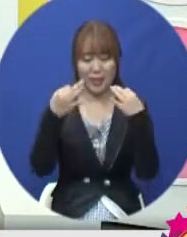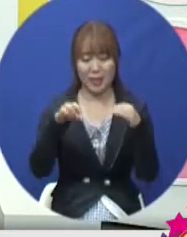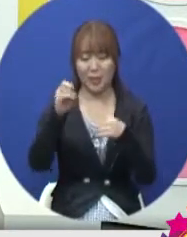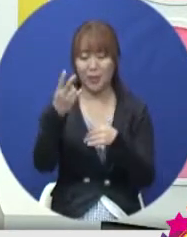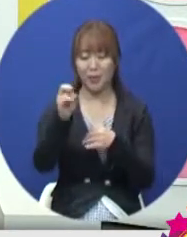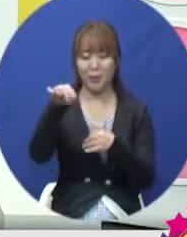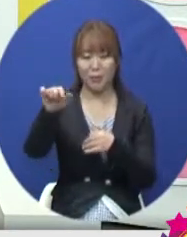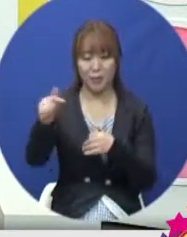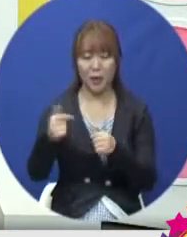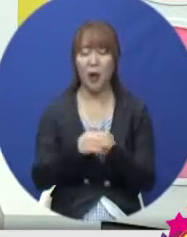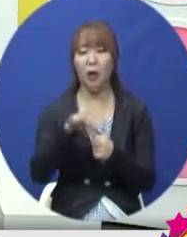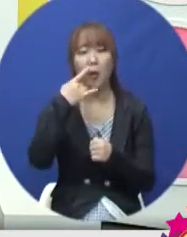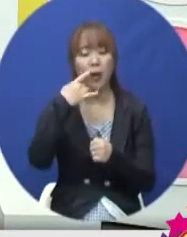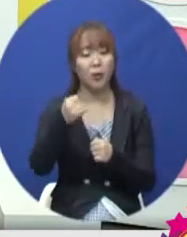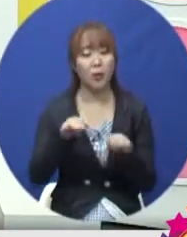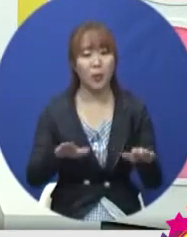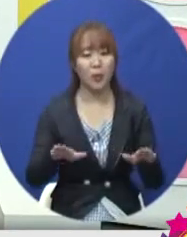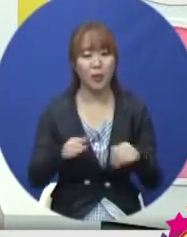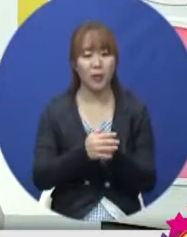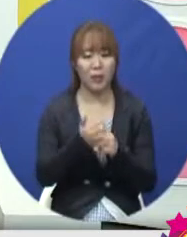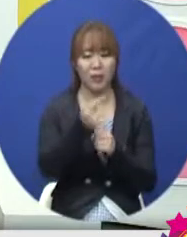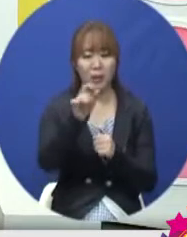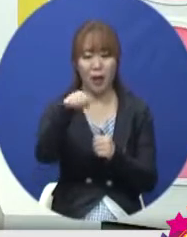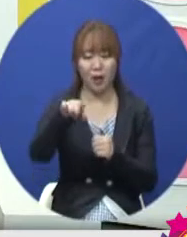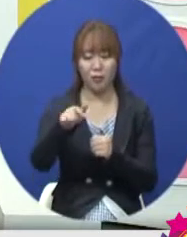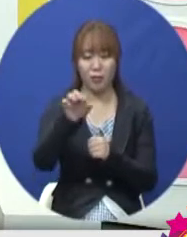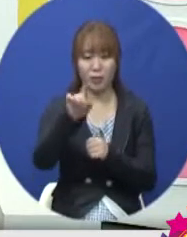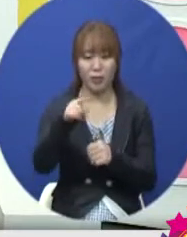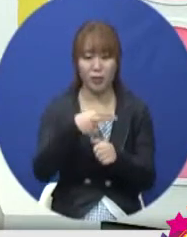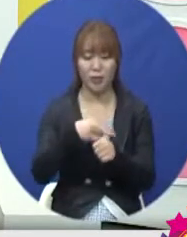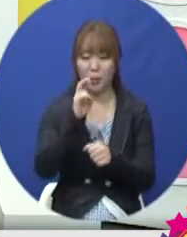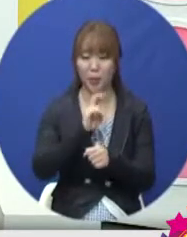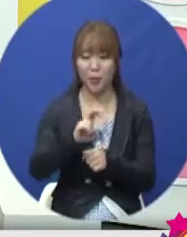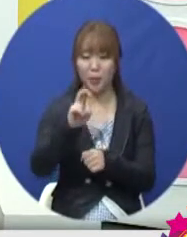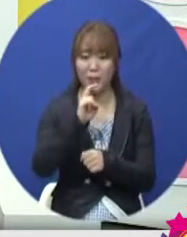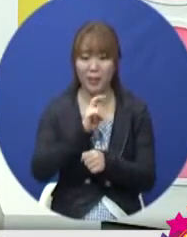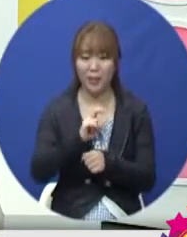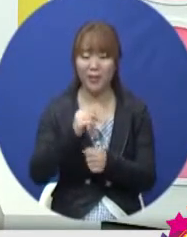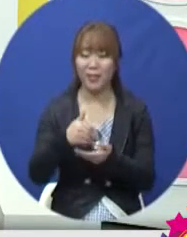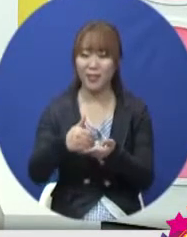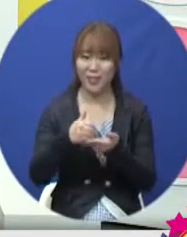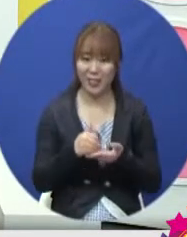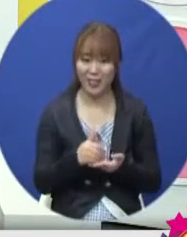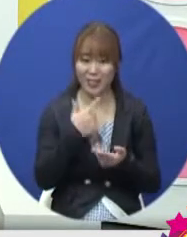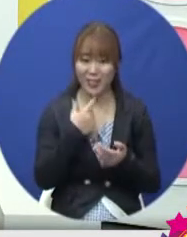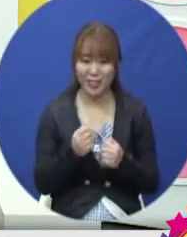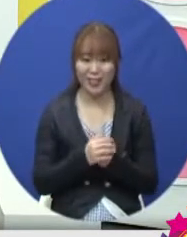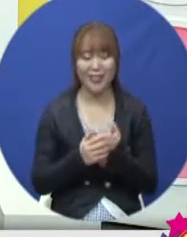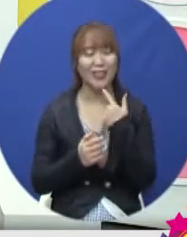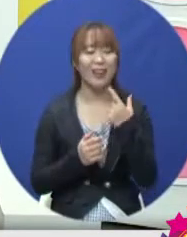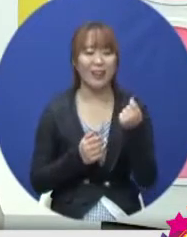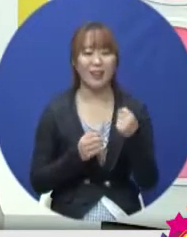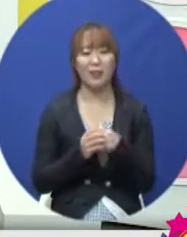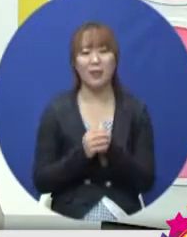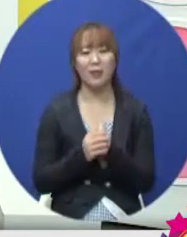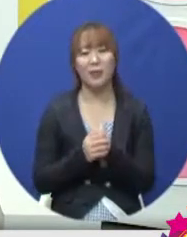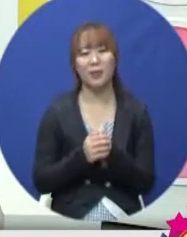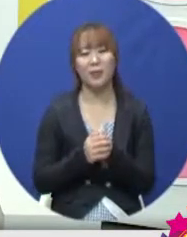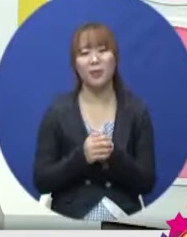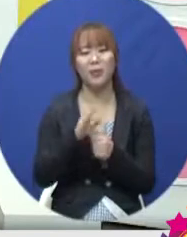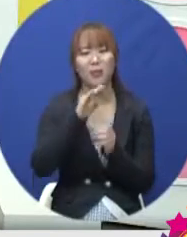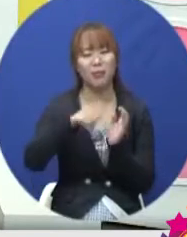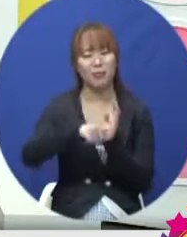네. 아니, 어머니께서도 오늘 라우나 선생님의 노래를 부르시려고 신청하셨네요? 네네.